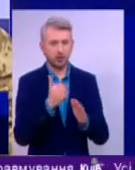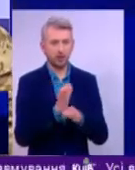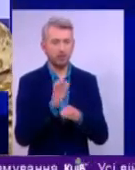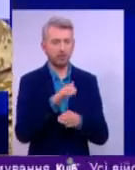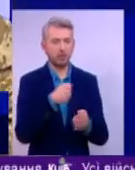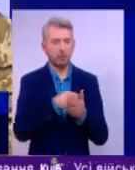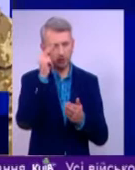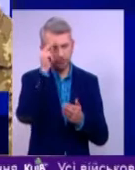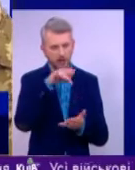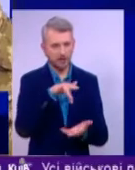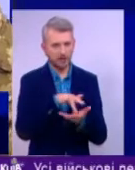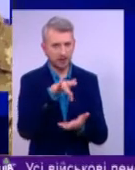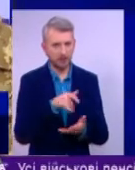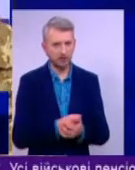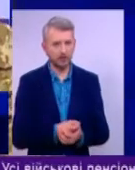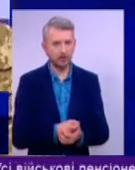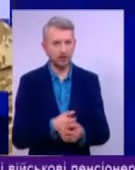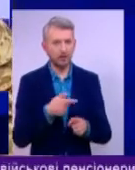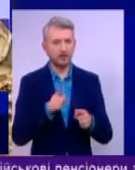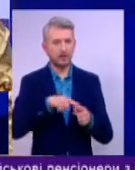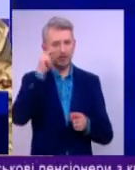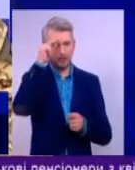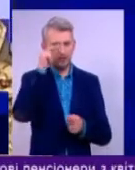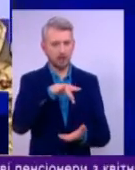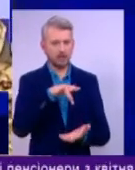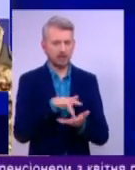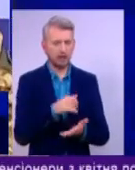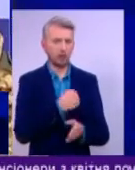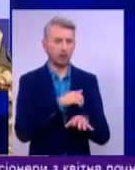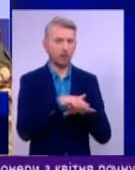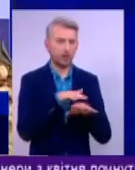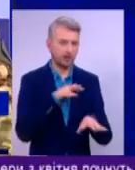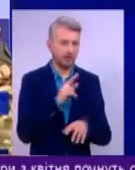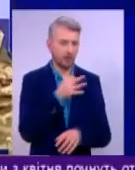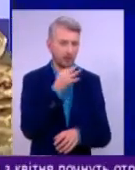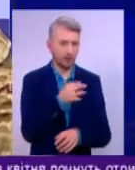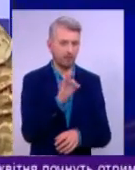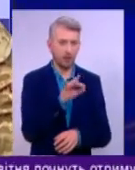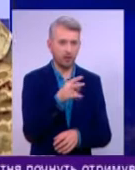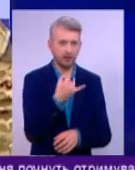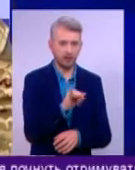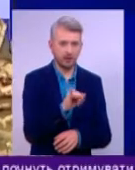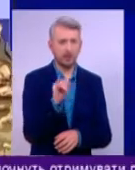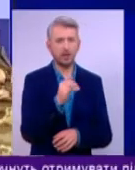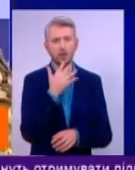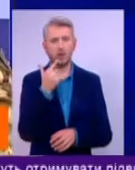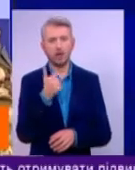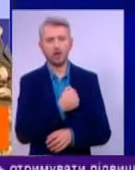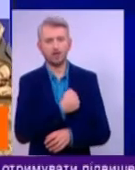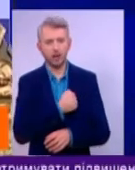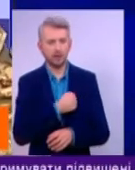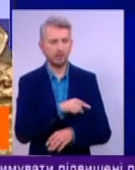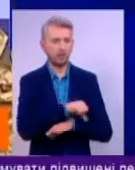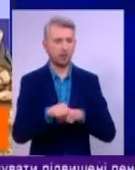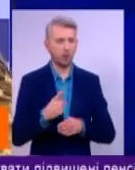до навчальних центрів. Це навчальні центри і Збройних силах, сказав от Олексій, і Національної гвардії,